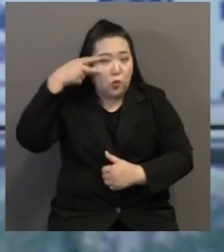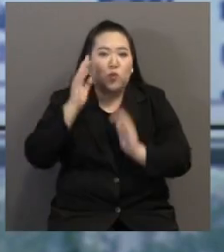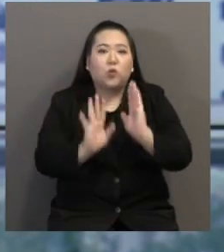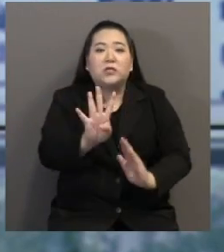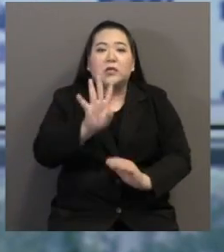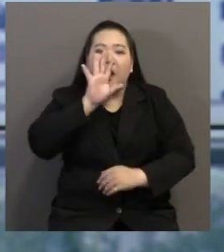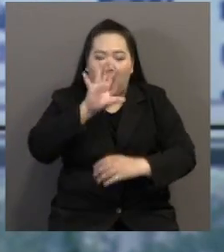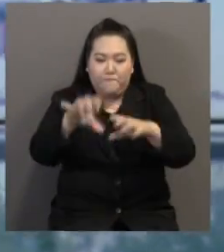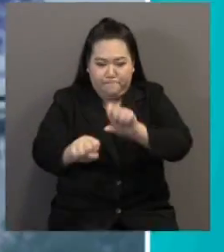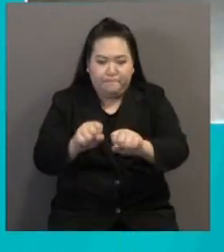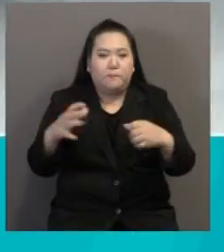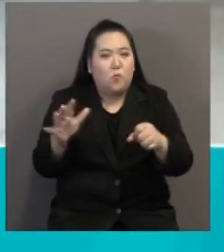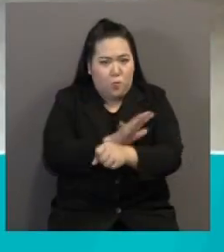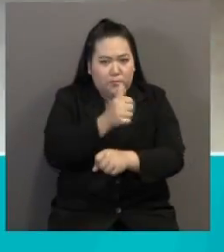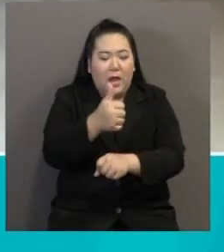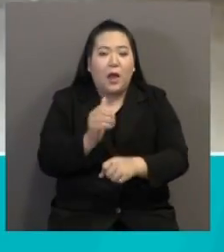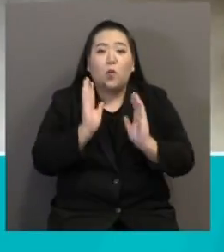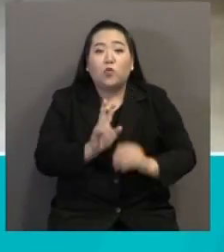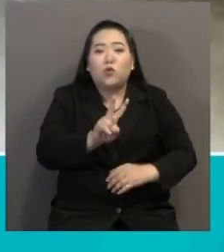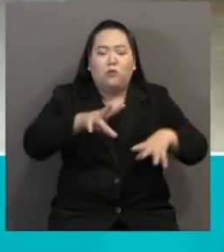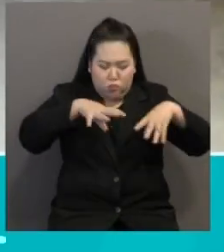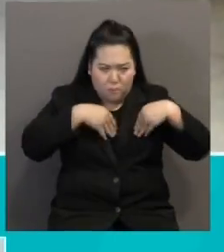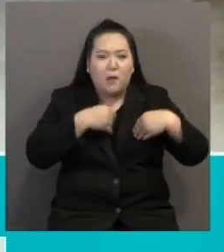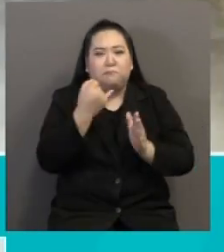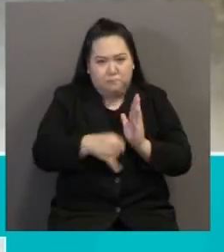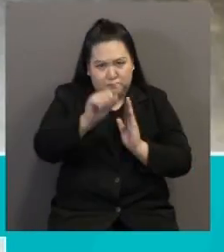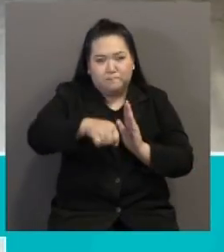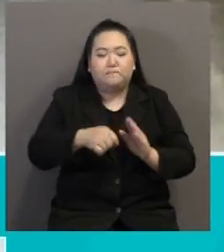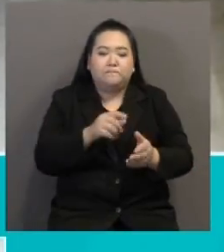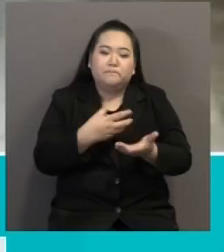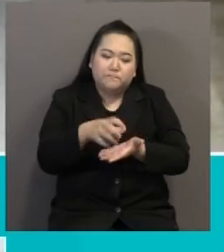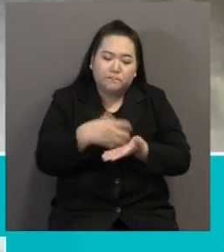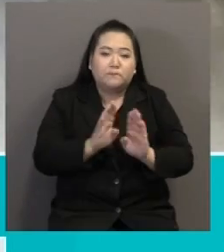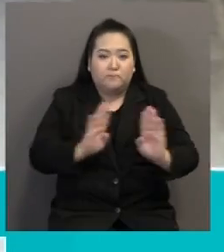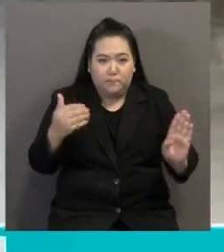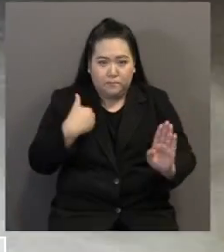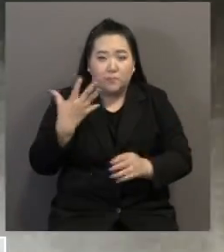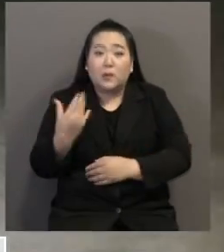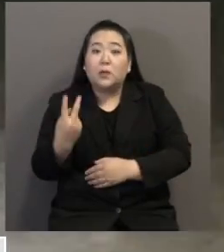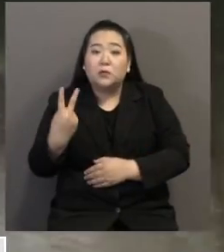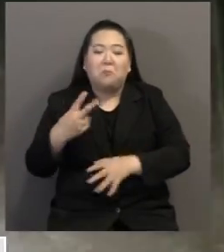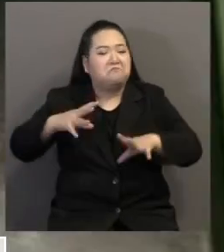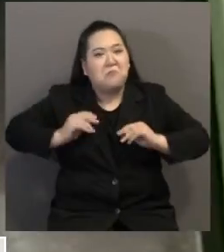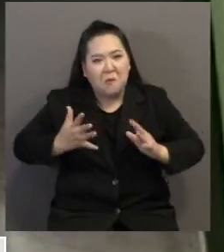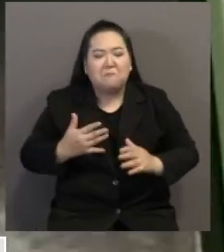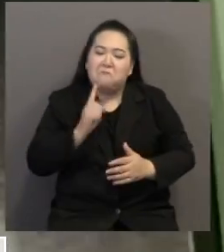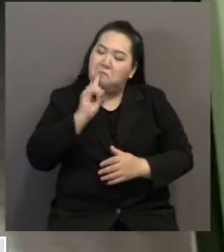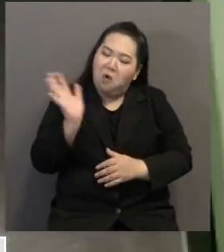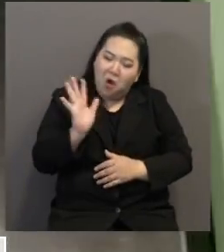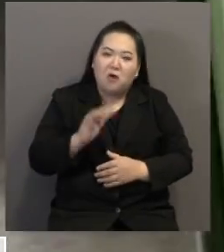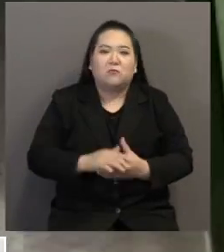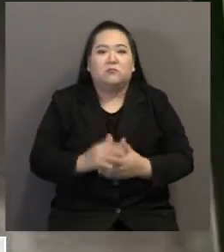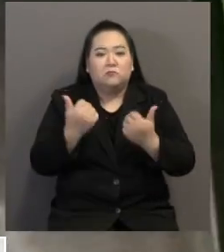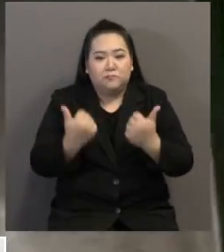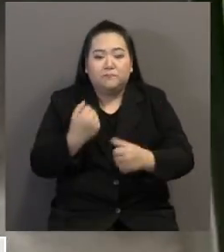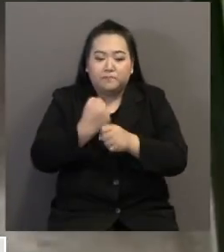การรับสารภาพนะคะนำตัวไปทำแผน7จุดด้วยกันส่วนอีก2คนที่เหลือค่ะยังคงให้การปฏิเสธโดยการนำตัวผู้ต้องหา